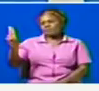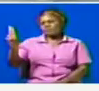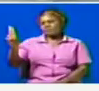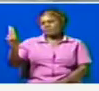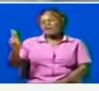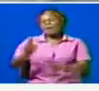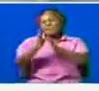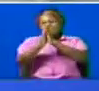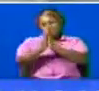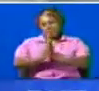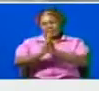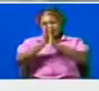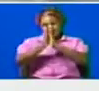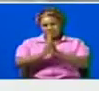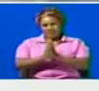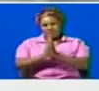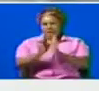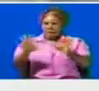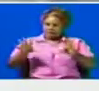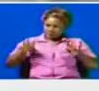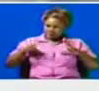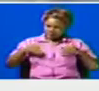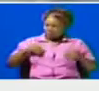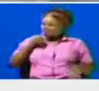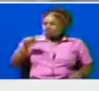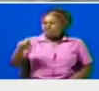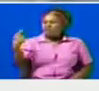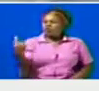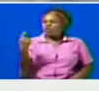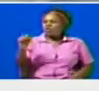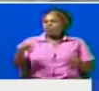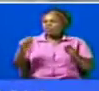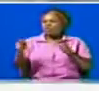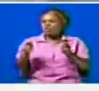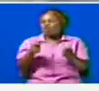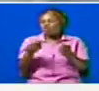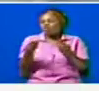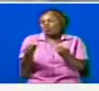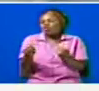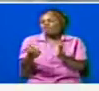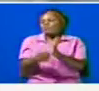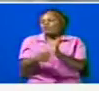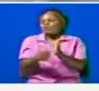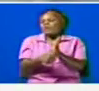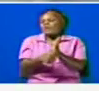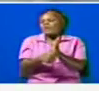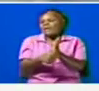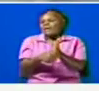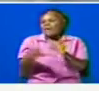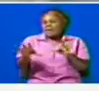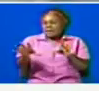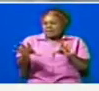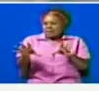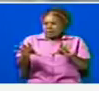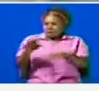kumuomba sana Mola akubali kwamba si yeye peke yake ambaye anaweza kutibu mashida za nchi hii. Amchukue